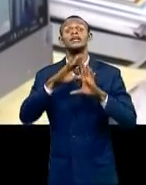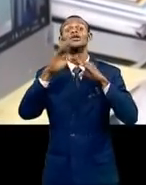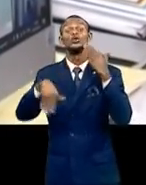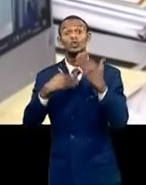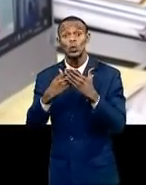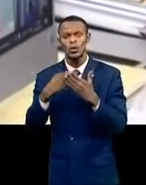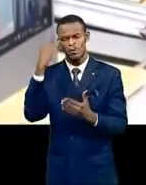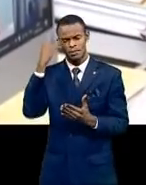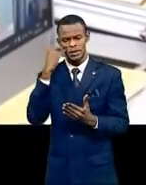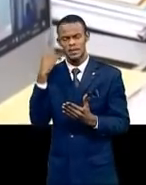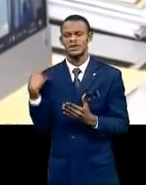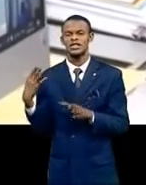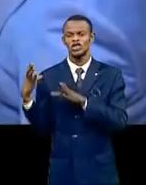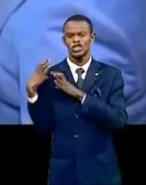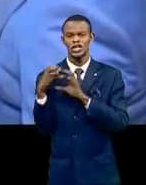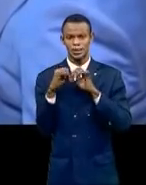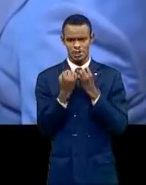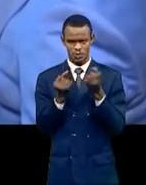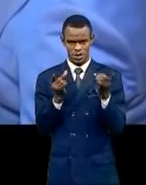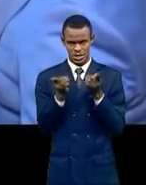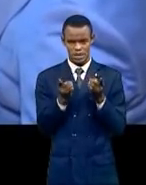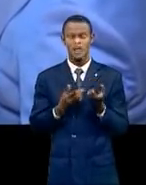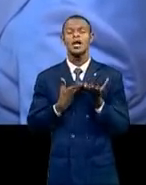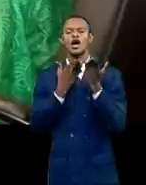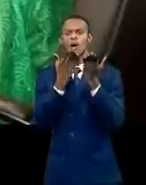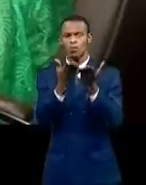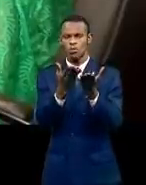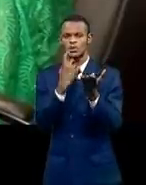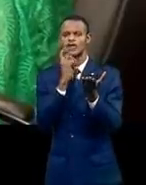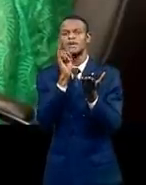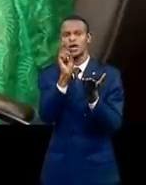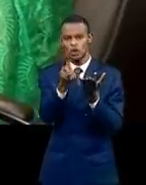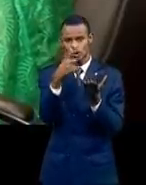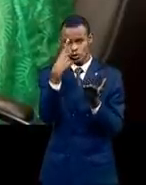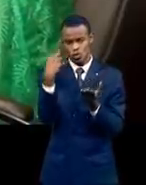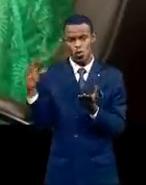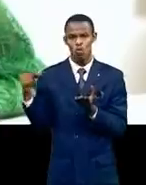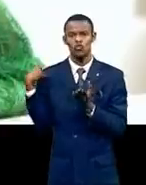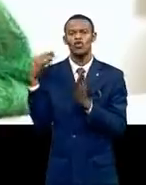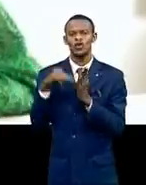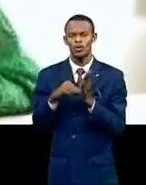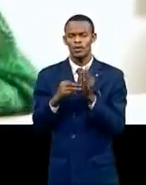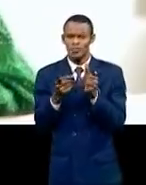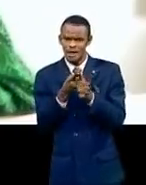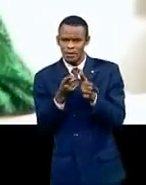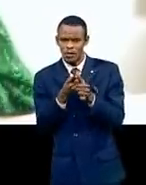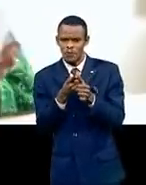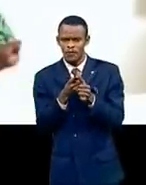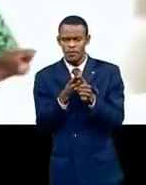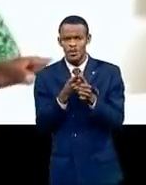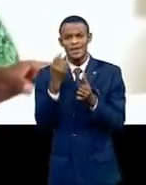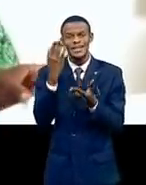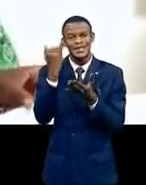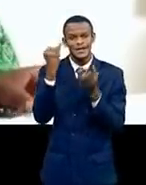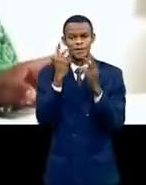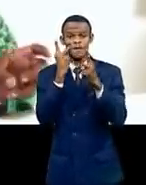formulé plusieurs recommandations au gouvernement, notamment, comme point de départ, la construction d'une vision partagée sur la